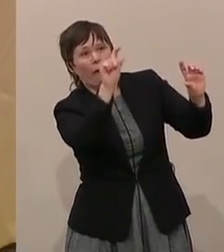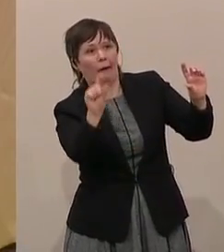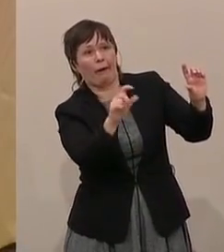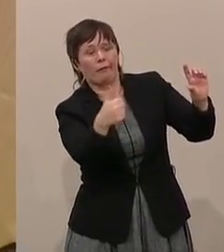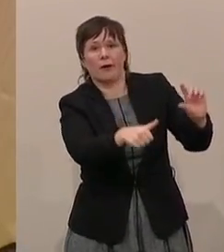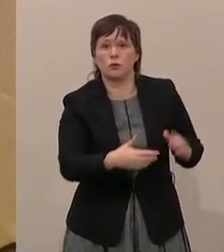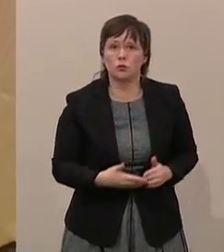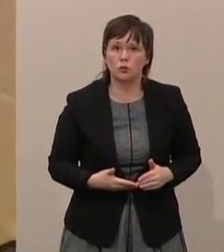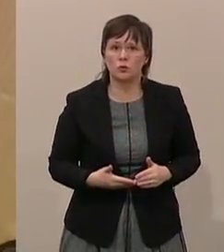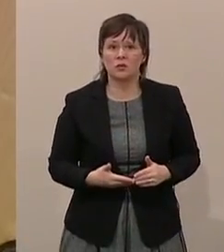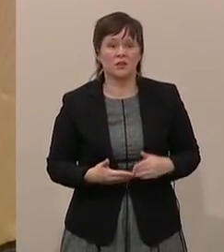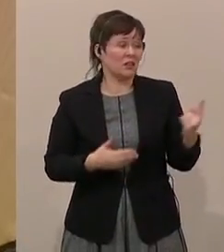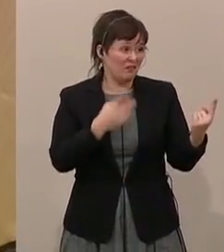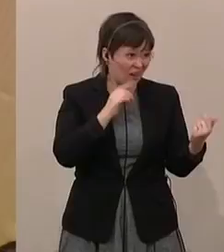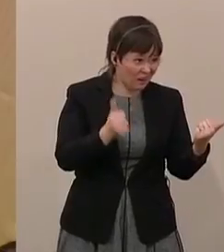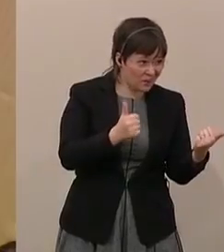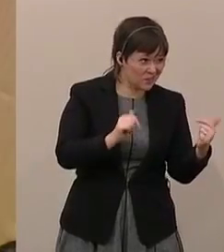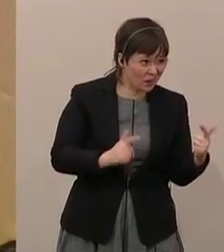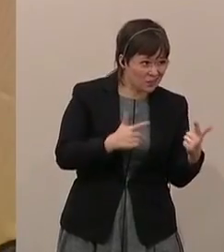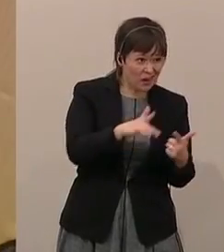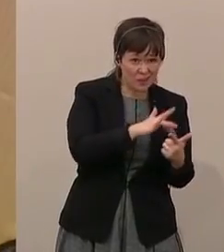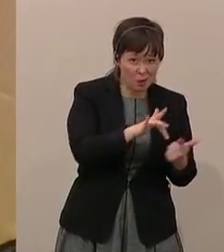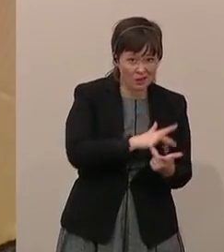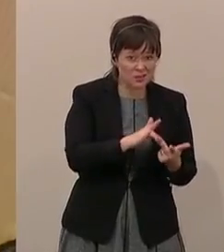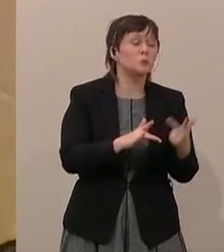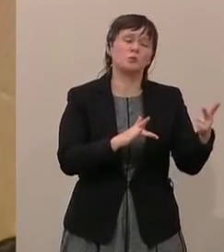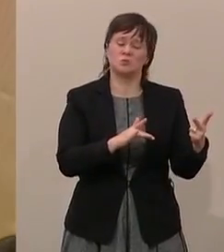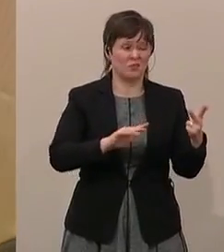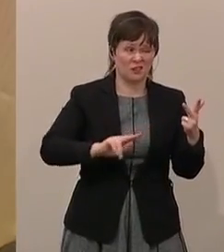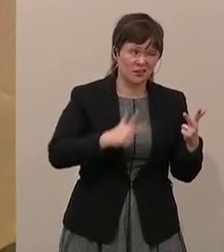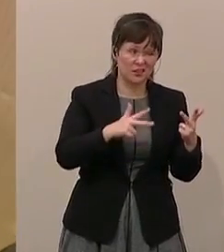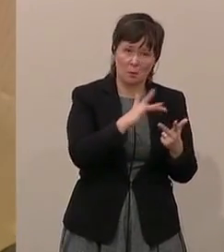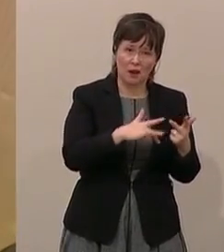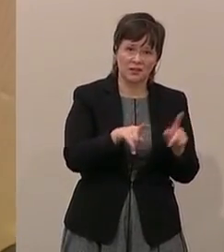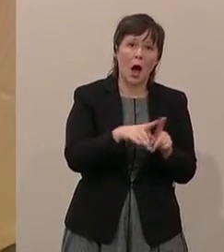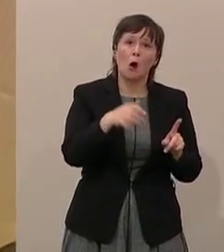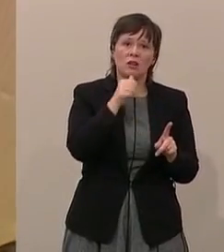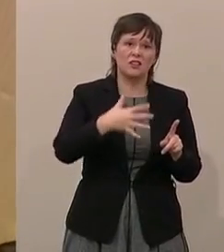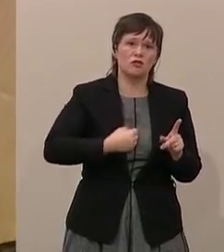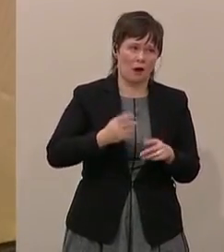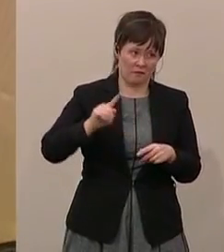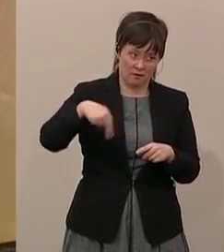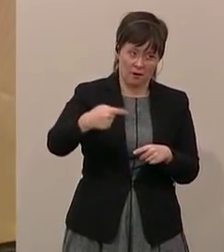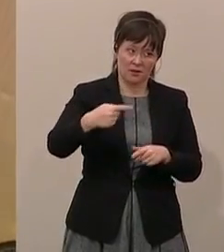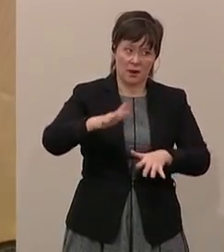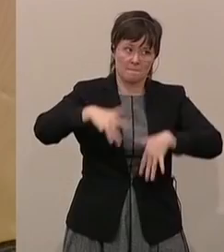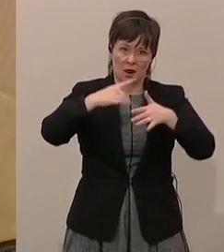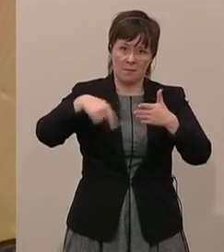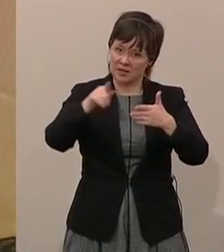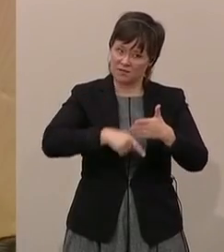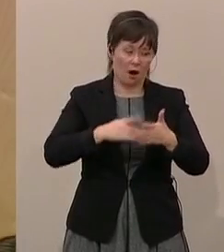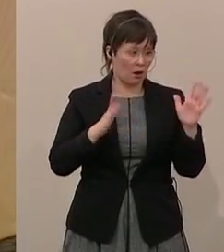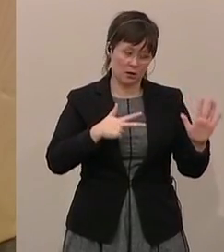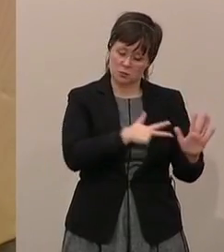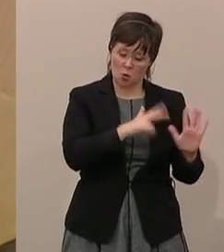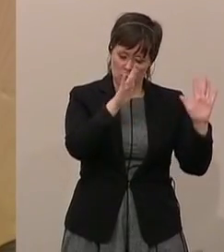so weitermachen, wahrscheinlich weder den ersten Platz, noch den zweiten Platz, noch den dritten Platz bekommen bei der Parlamentswahl, meine sehr geehrten Damen und Herren von der